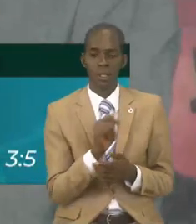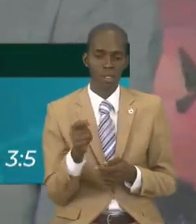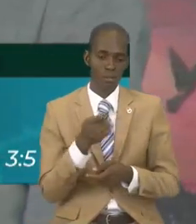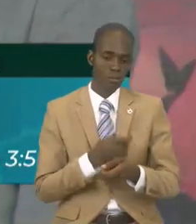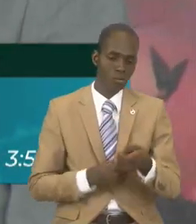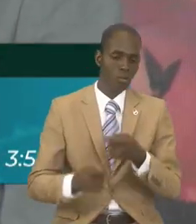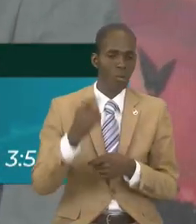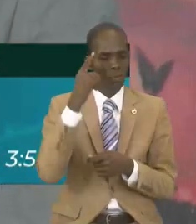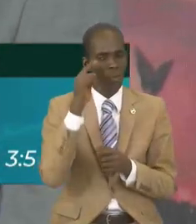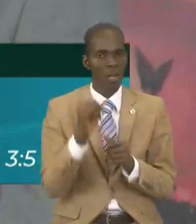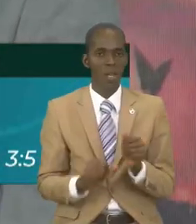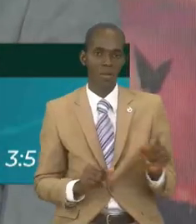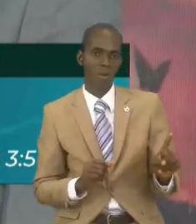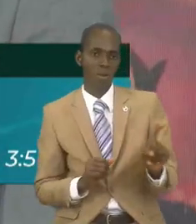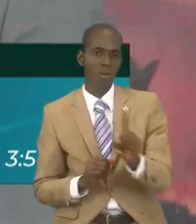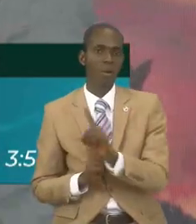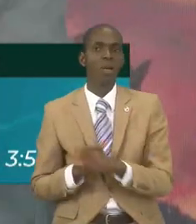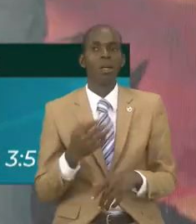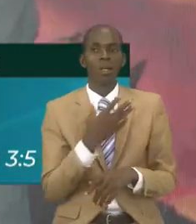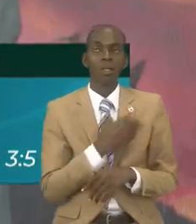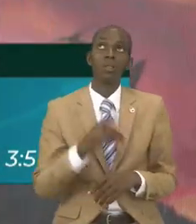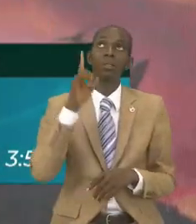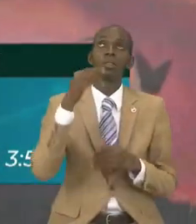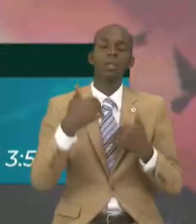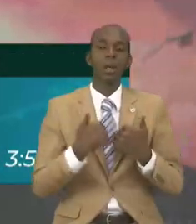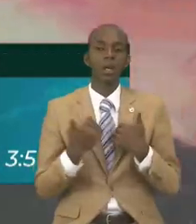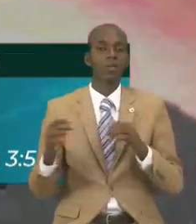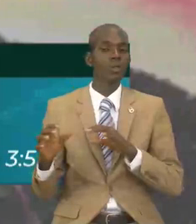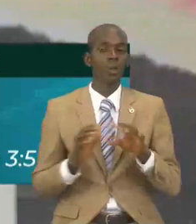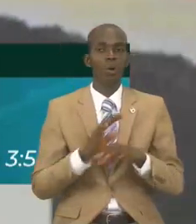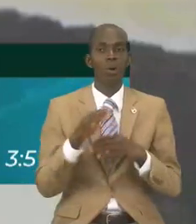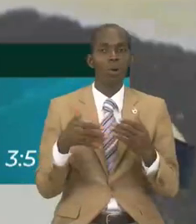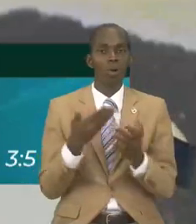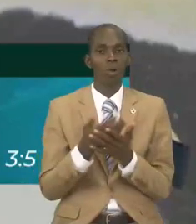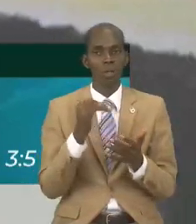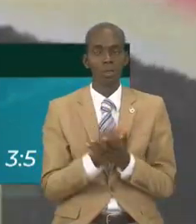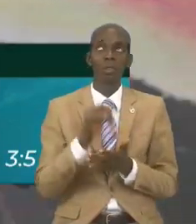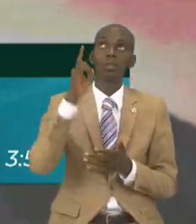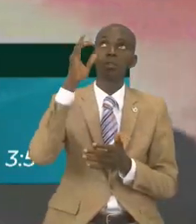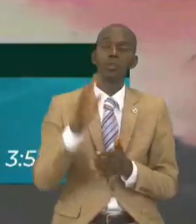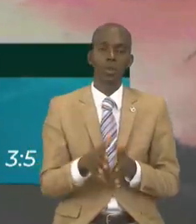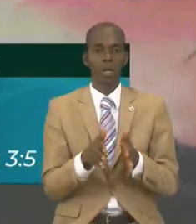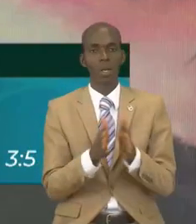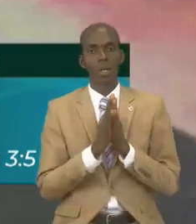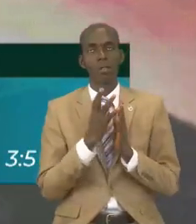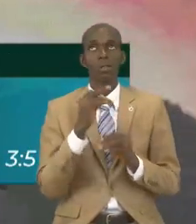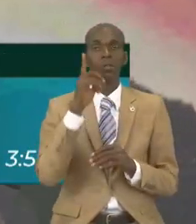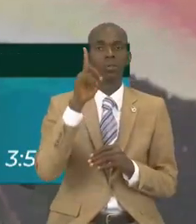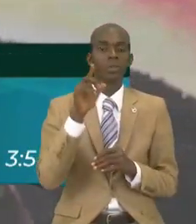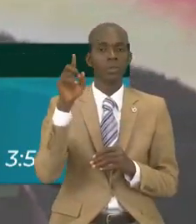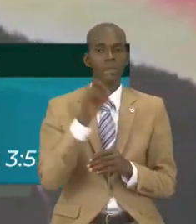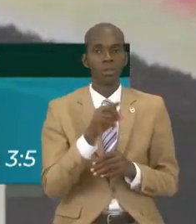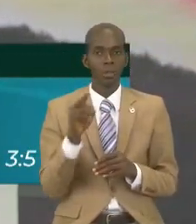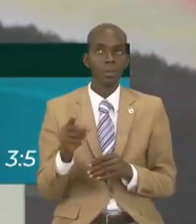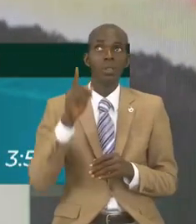un substitut pour tout le monde. Et il a fait tout ce que Dieu a demandé.